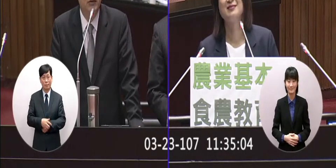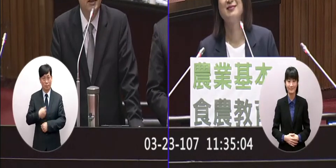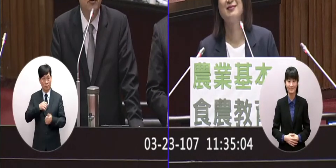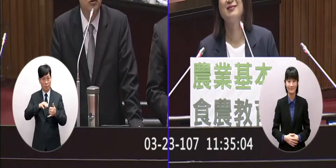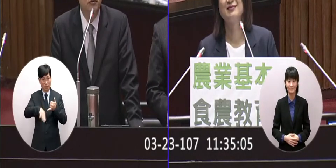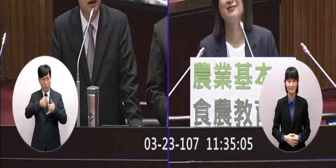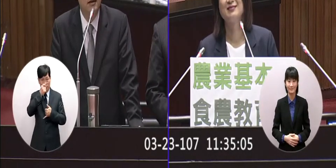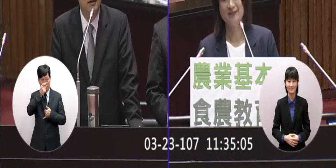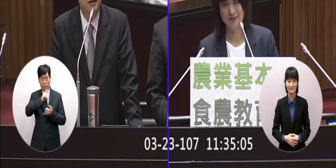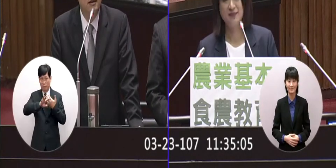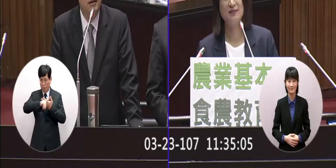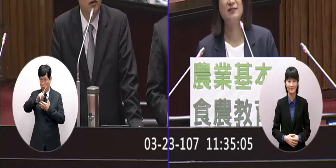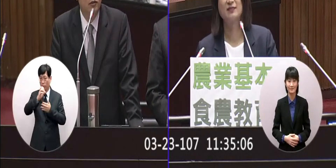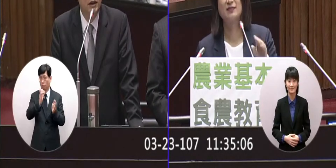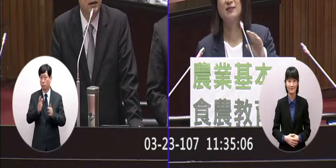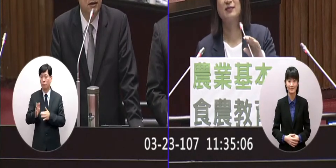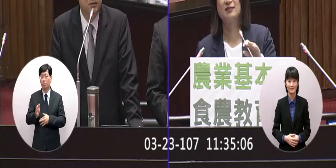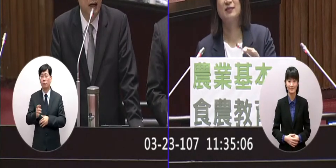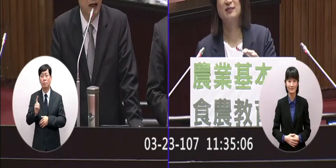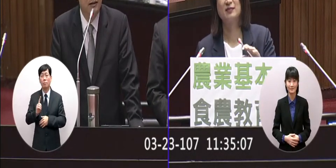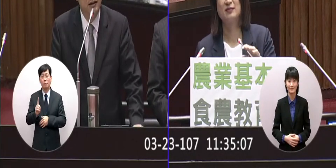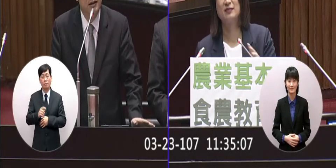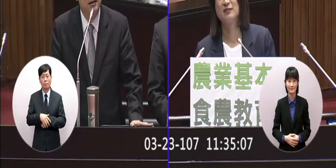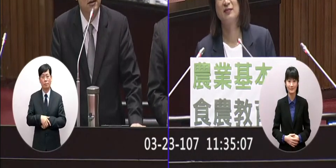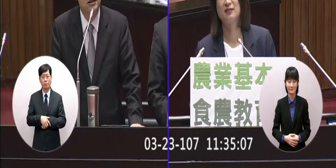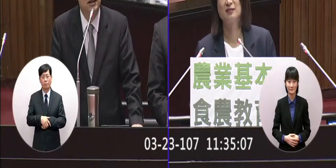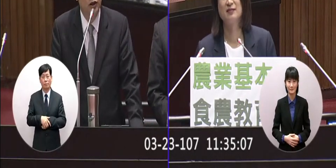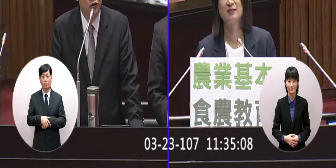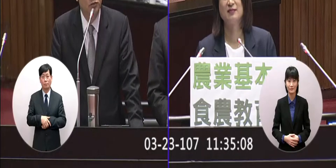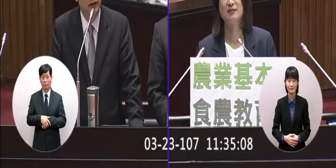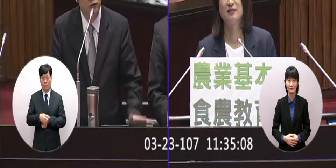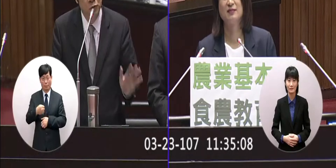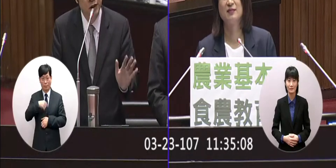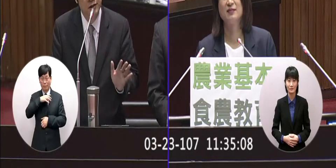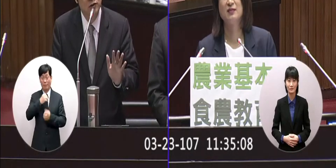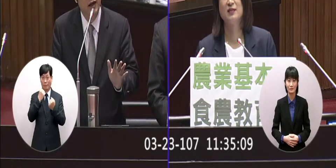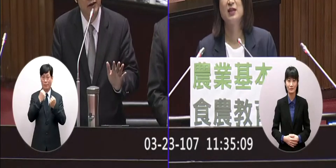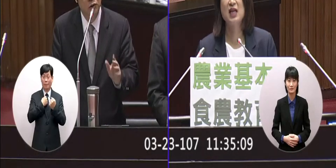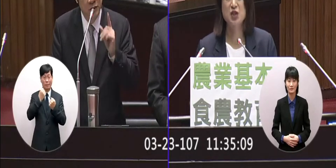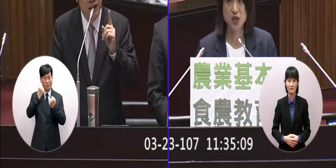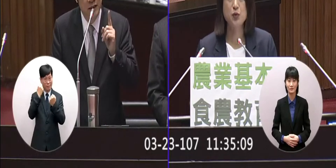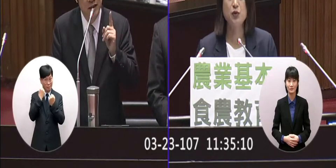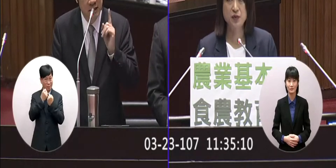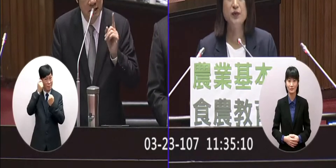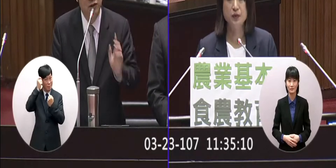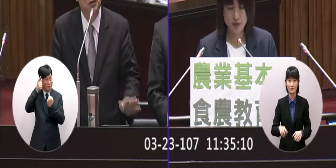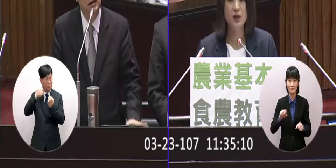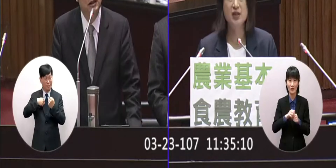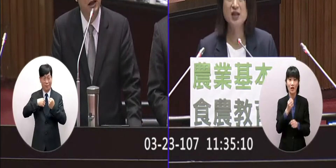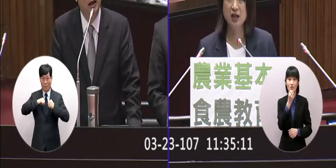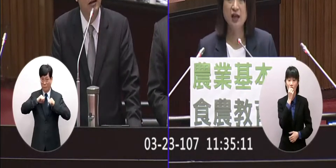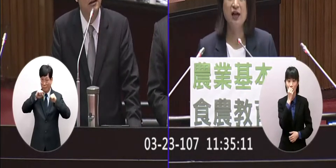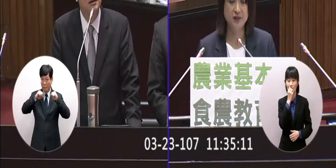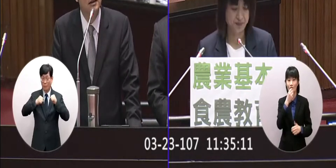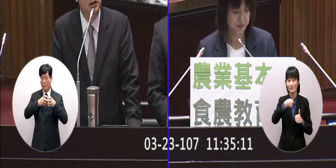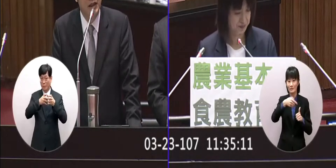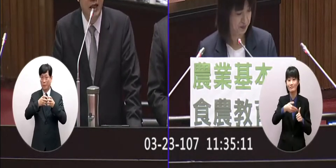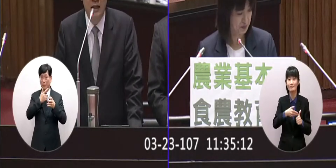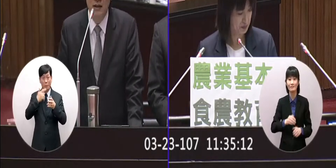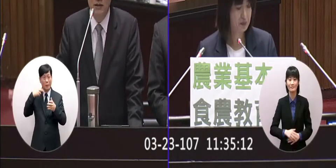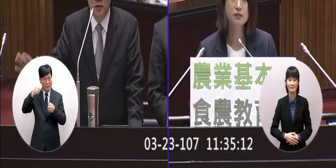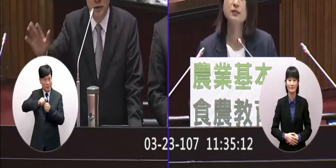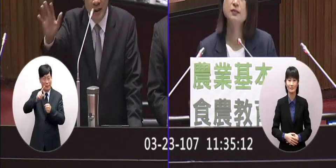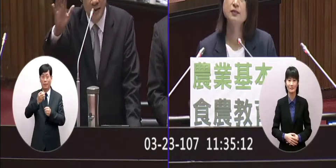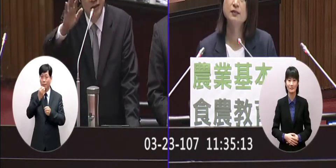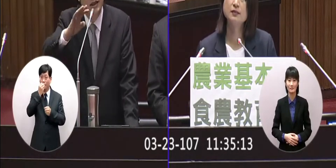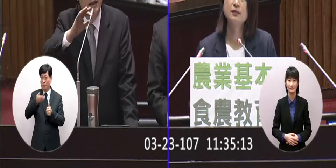台南有另外一套做法，我们是把德智体群美五育之外多加一个食育， 对，这也很好。 就你